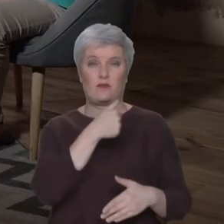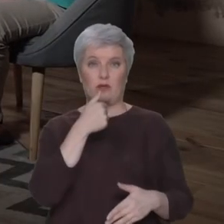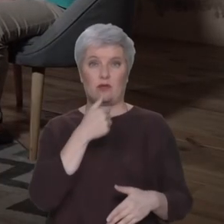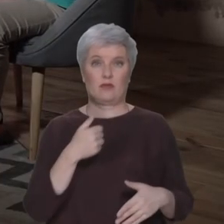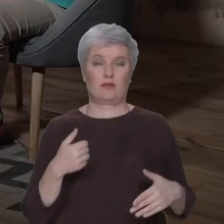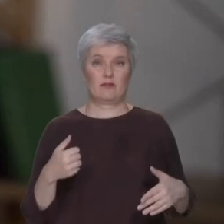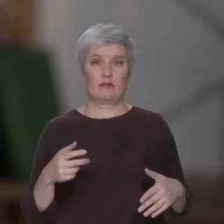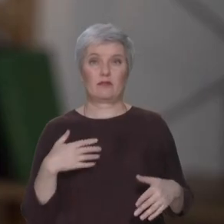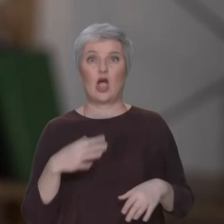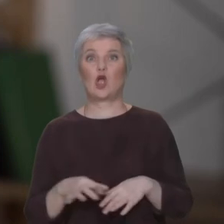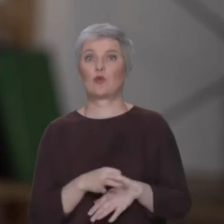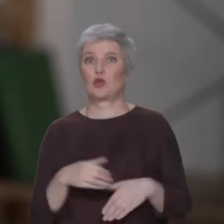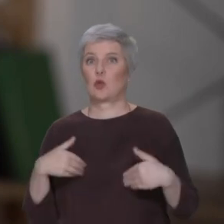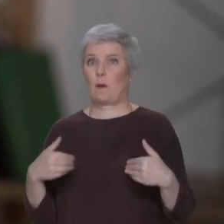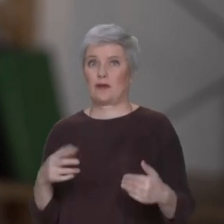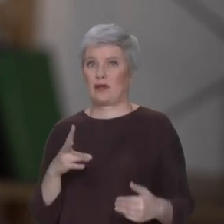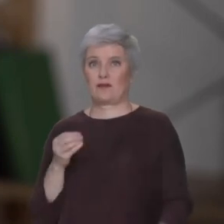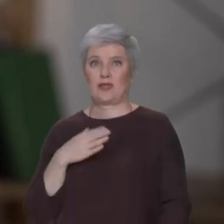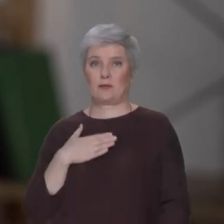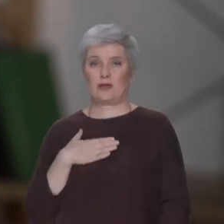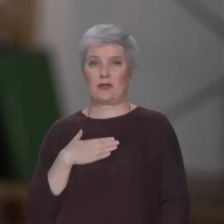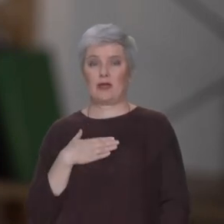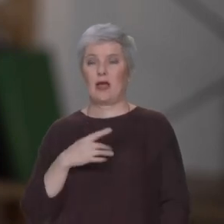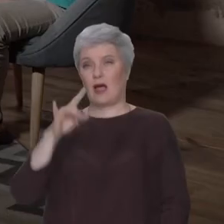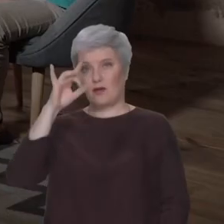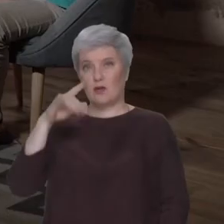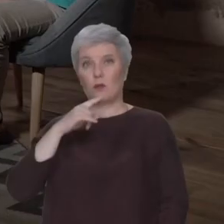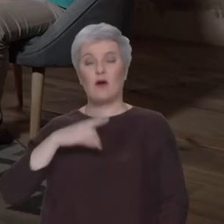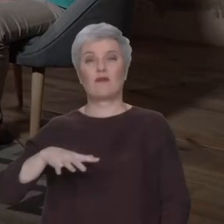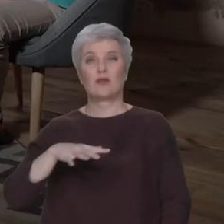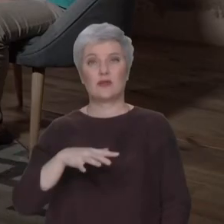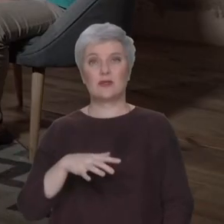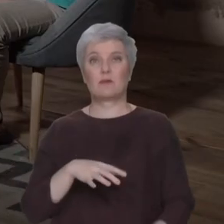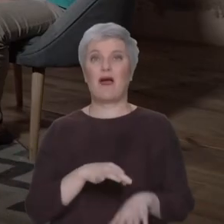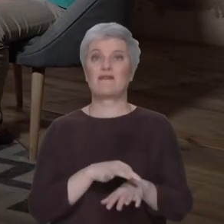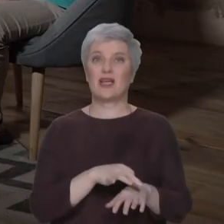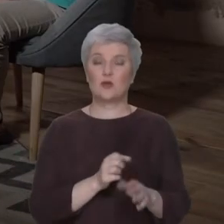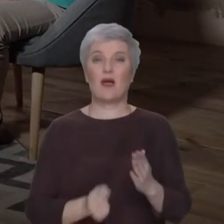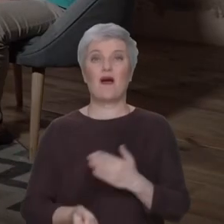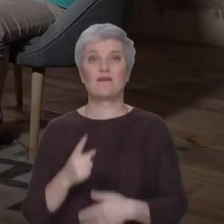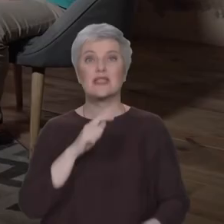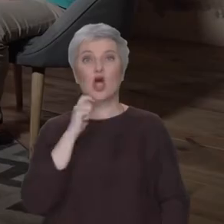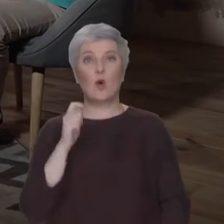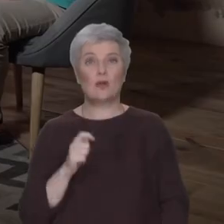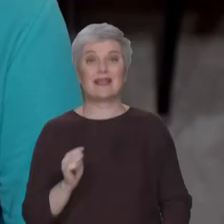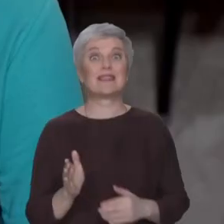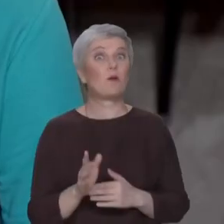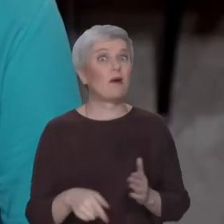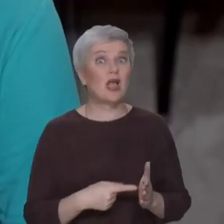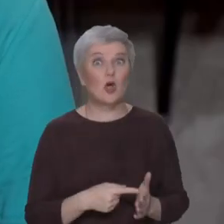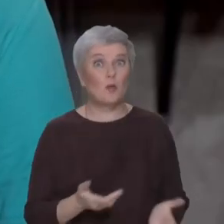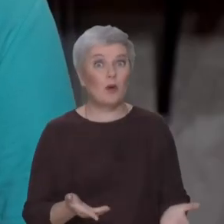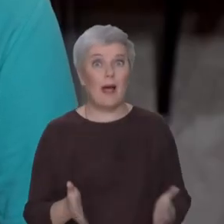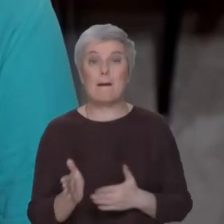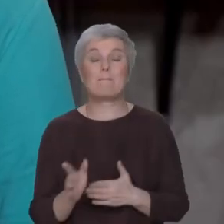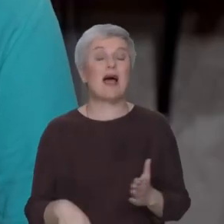скоріше кому, тобто мою дружину привітав, ніж мене. Відомий в Росії ведучий, але виходить із України. Я ж не помиляюсь, правда? Виходить з України, а з Маріуполя.